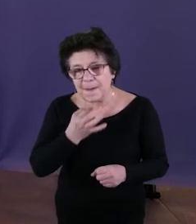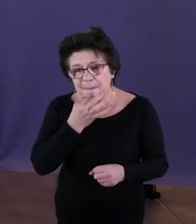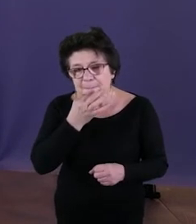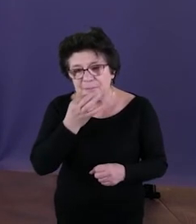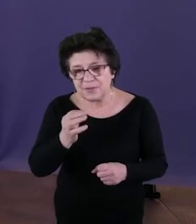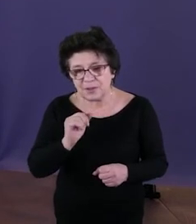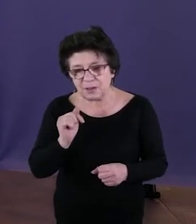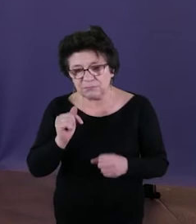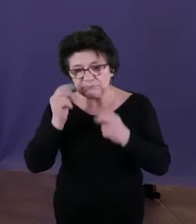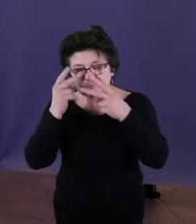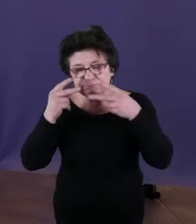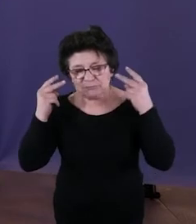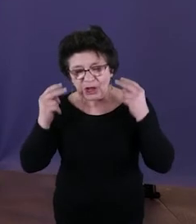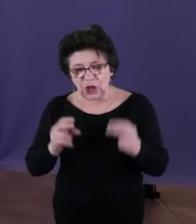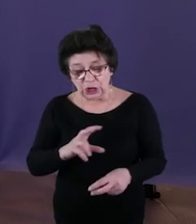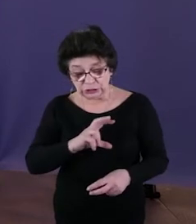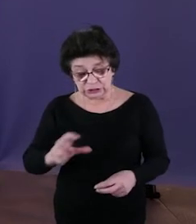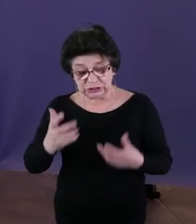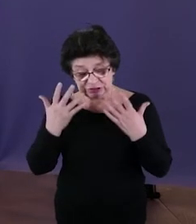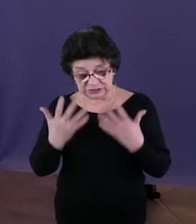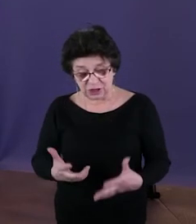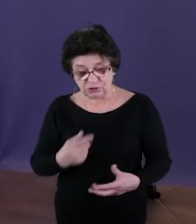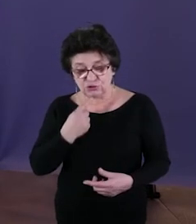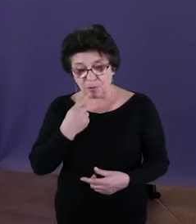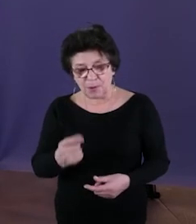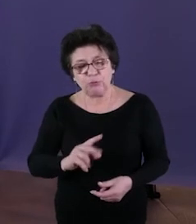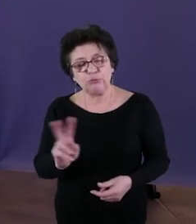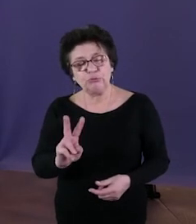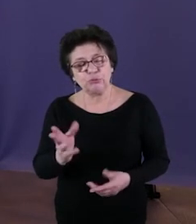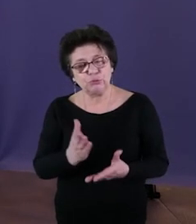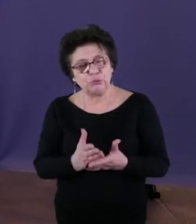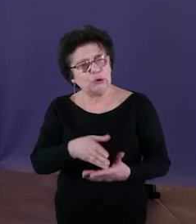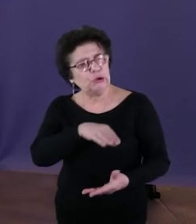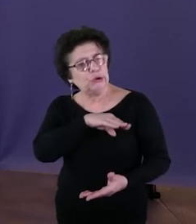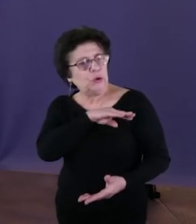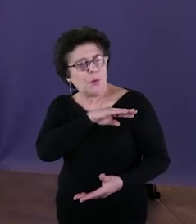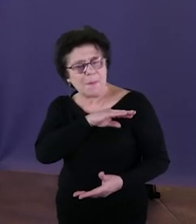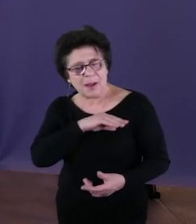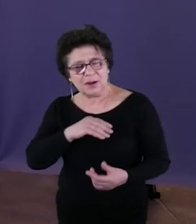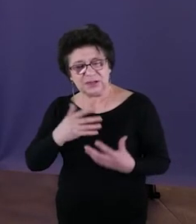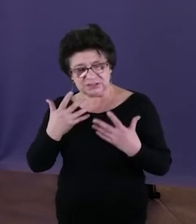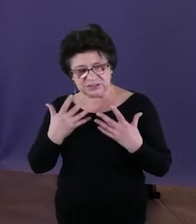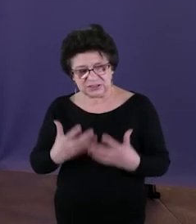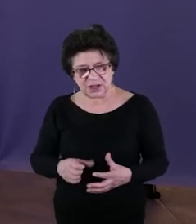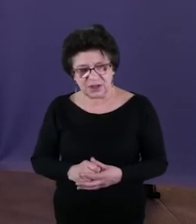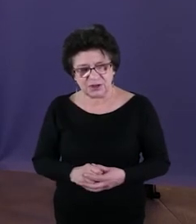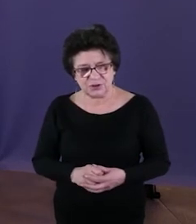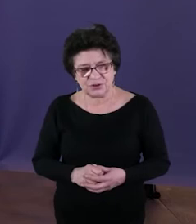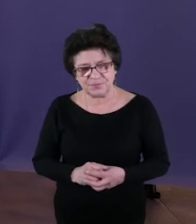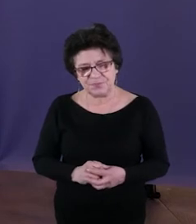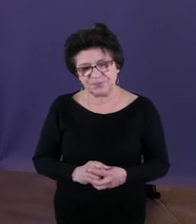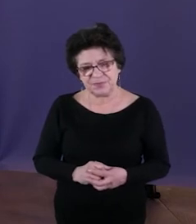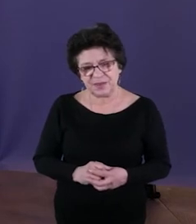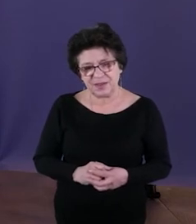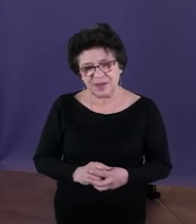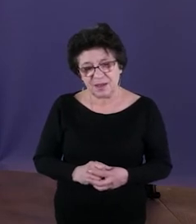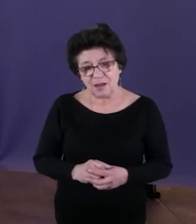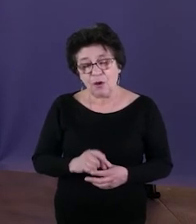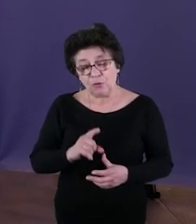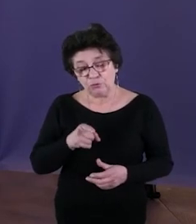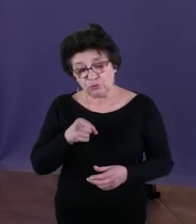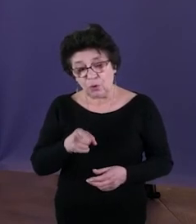czy chce zobaczyć kogoś zmarłego czy z tamtych światów czy kogoś nieobecnego na dowód